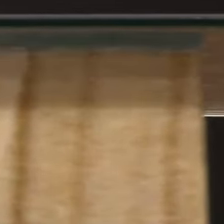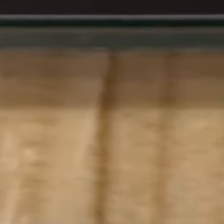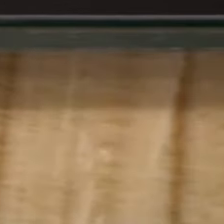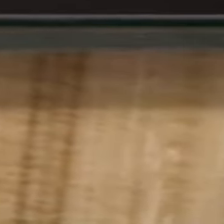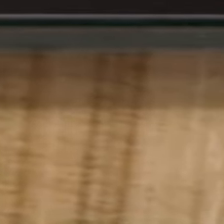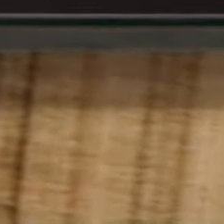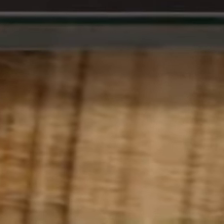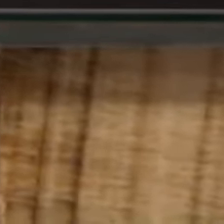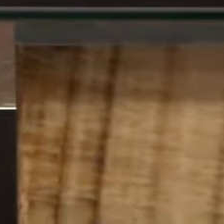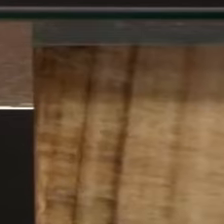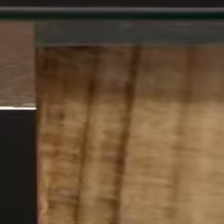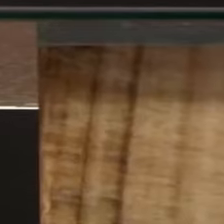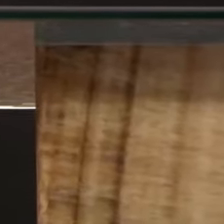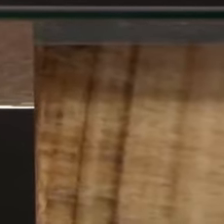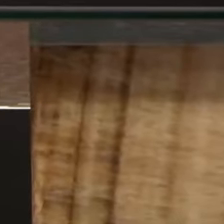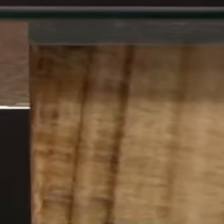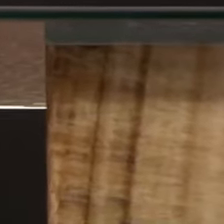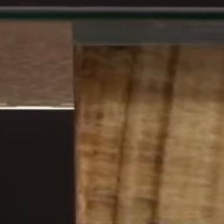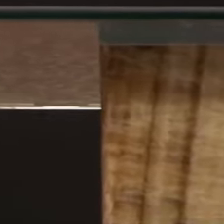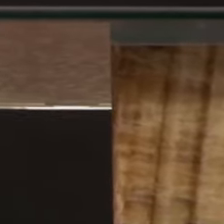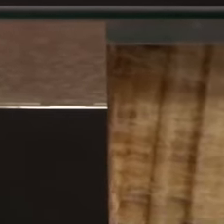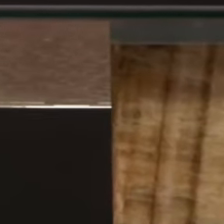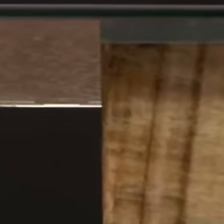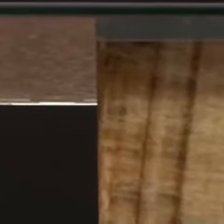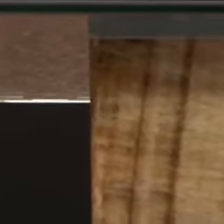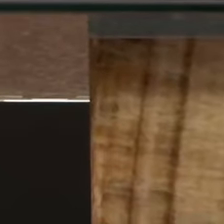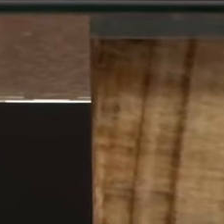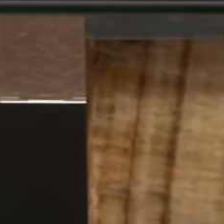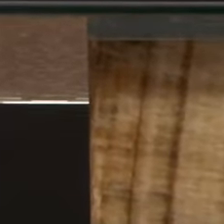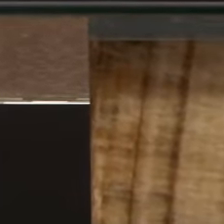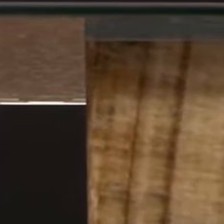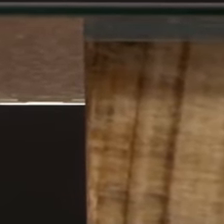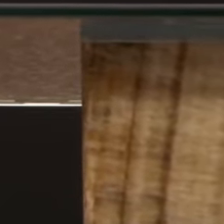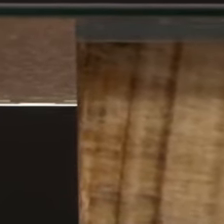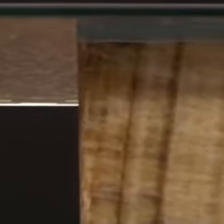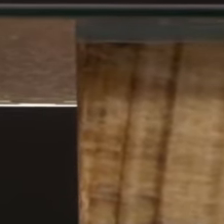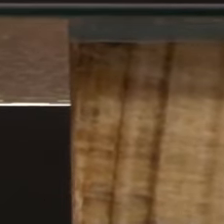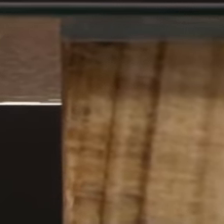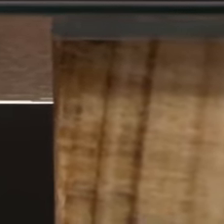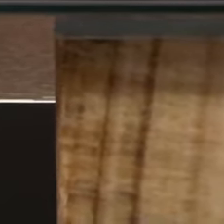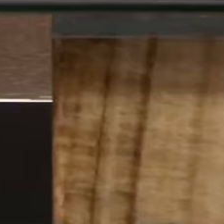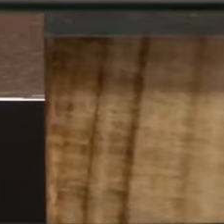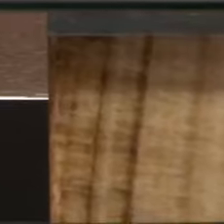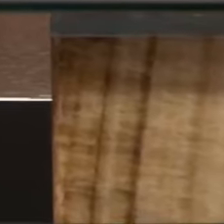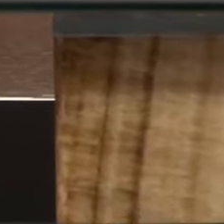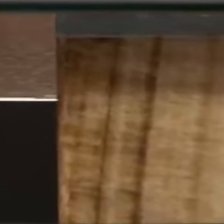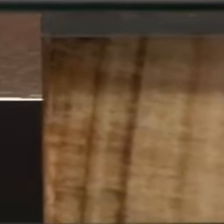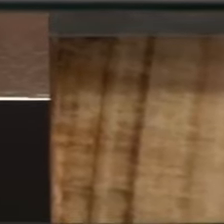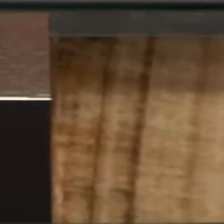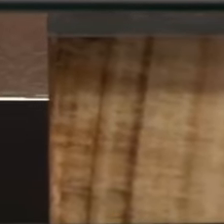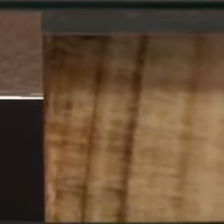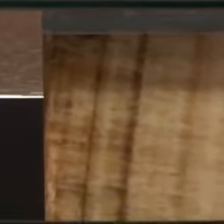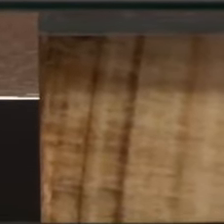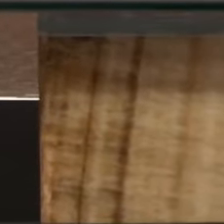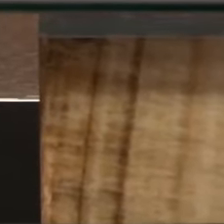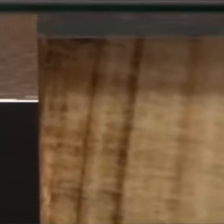Dieu. C'est le don de Dieu. La grâce, les provisions, les